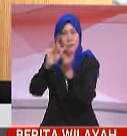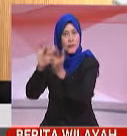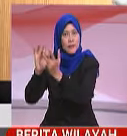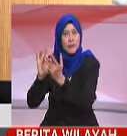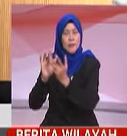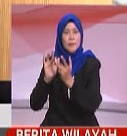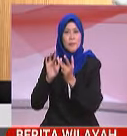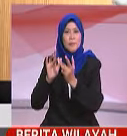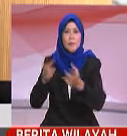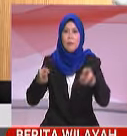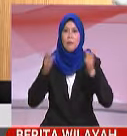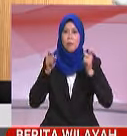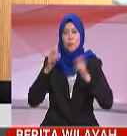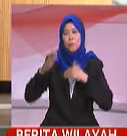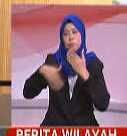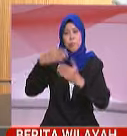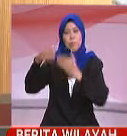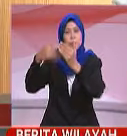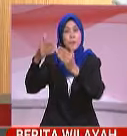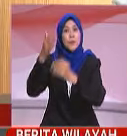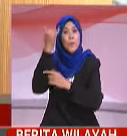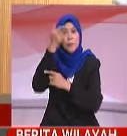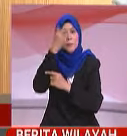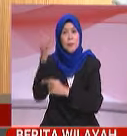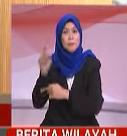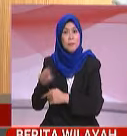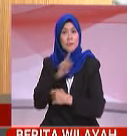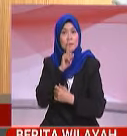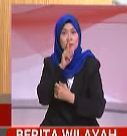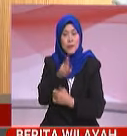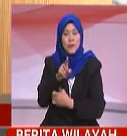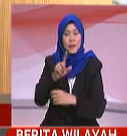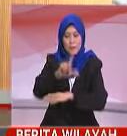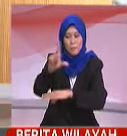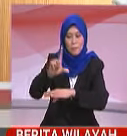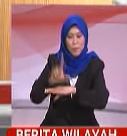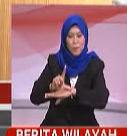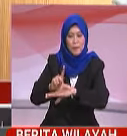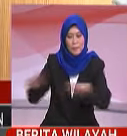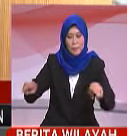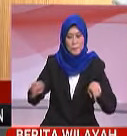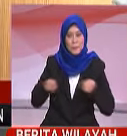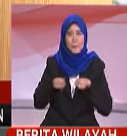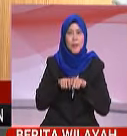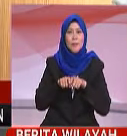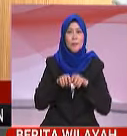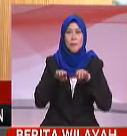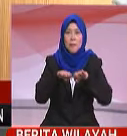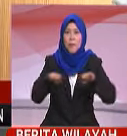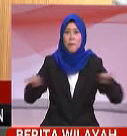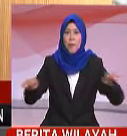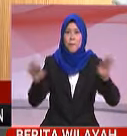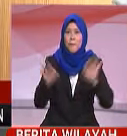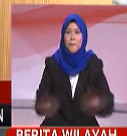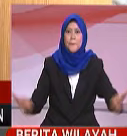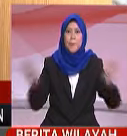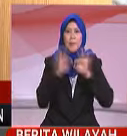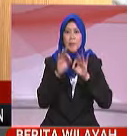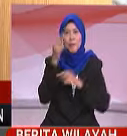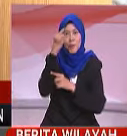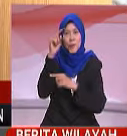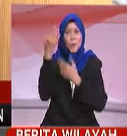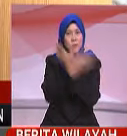yang bertujuan Tinggi karena kita mau memastikan bahwa seolah-olah ini menjadi salah satu atlet form yang penting kepada